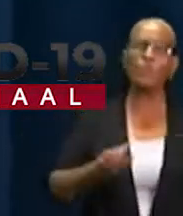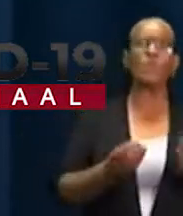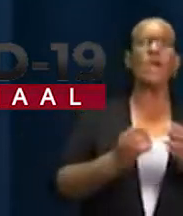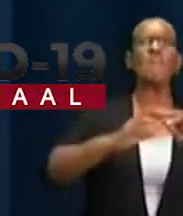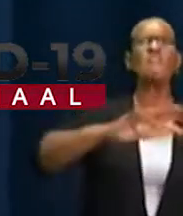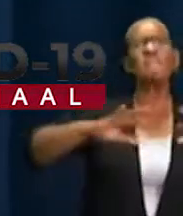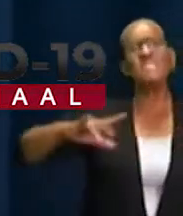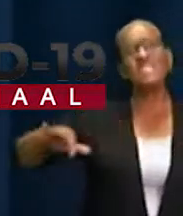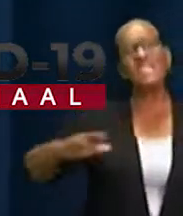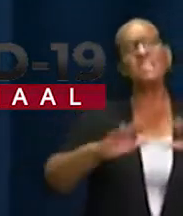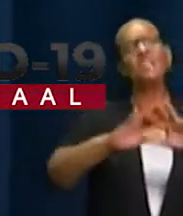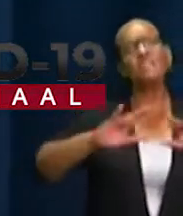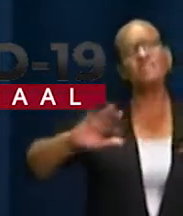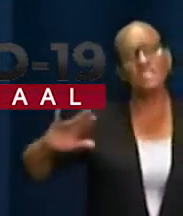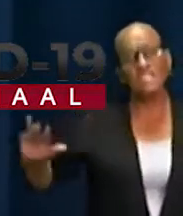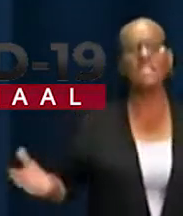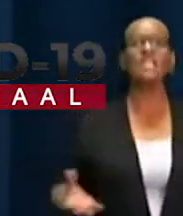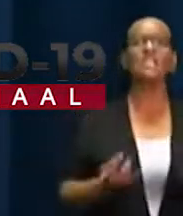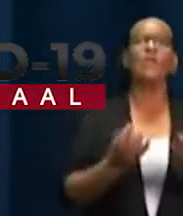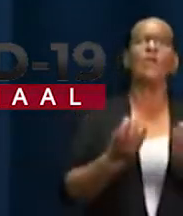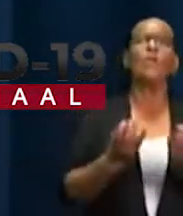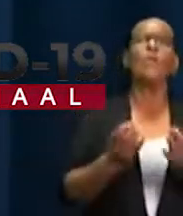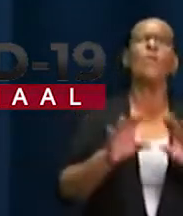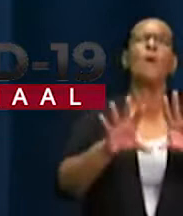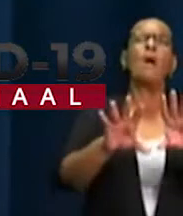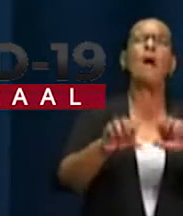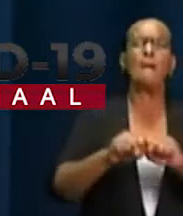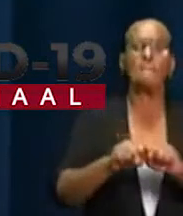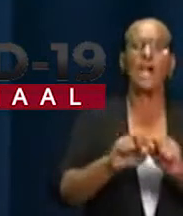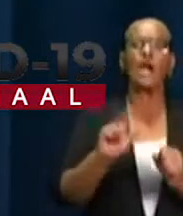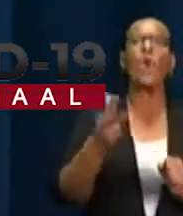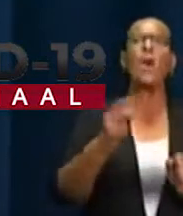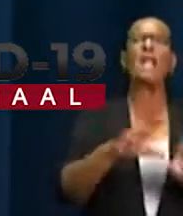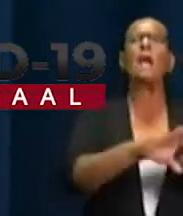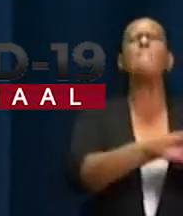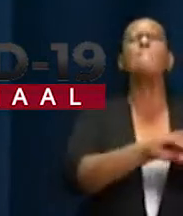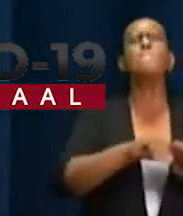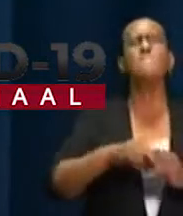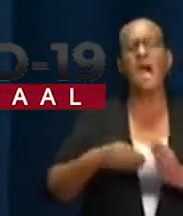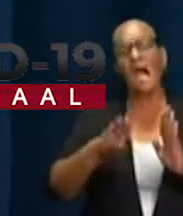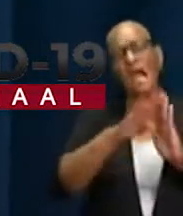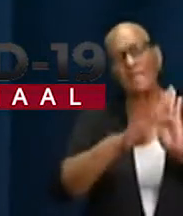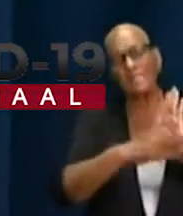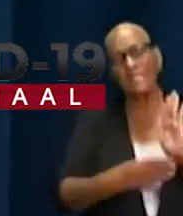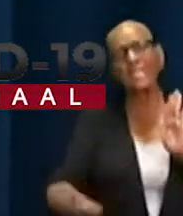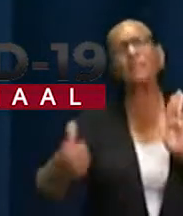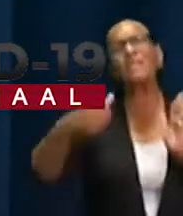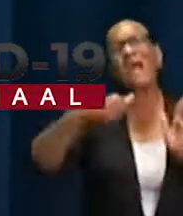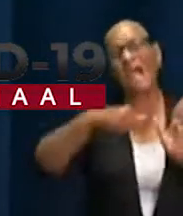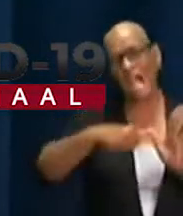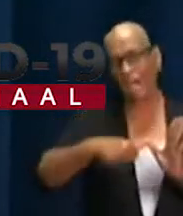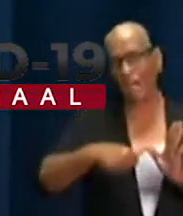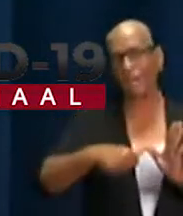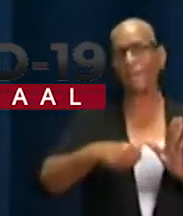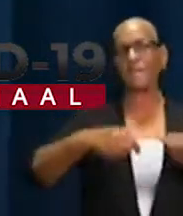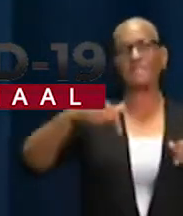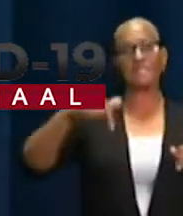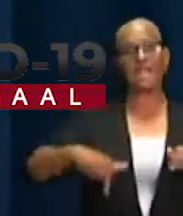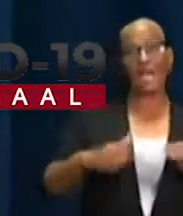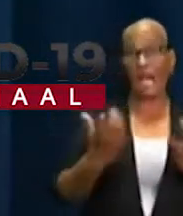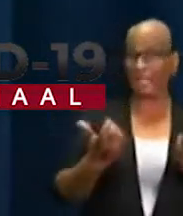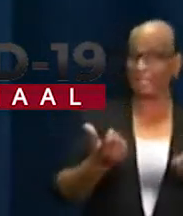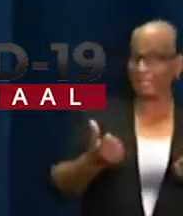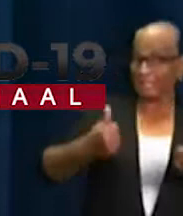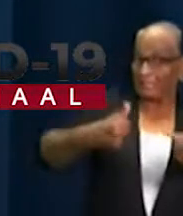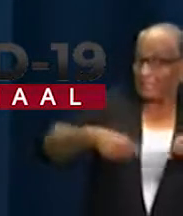diverse sectoren die bepalend zijn welke maatregelen zijn aangepast ofwel, als u het wil noemen, verscherpt zijn